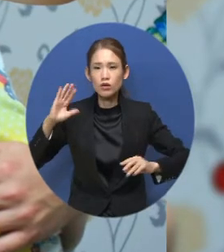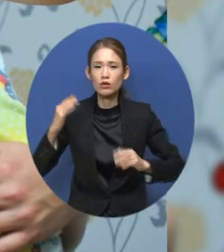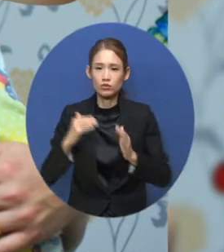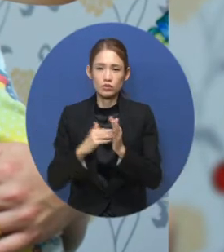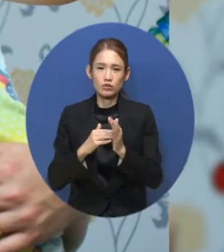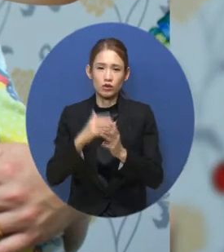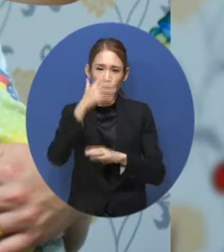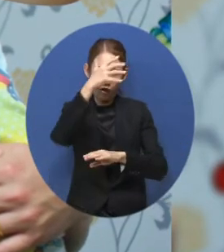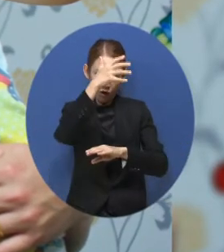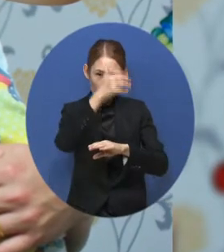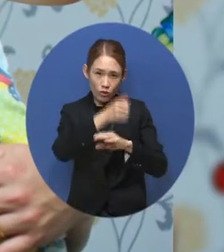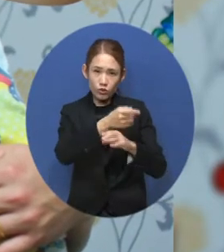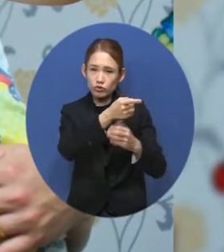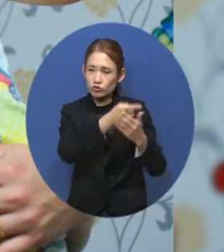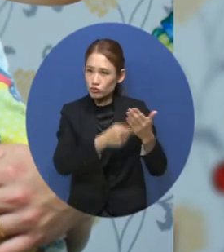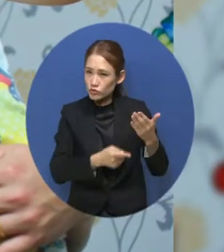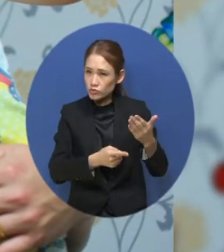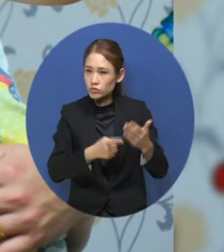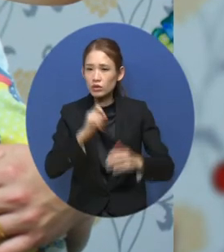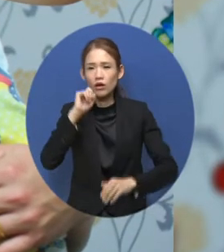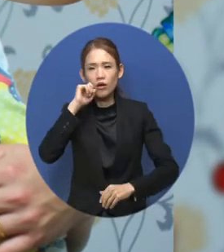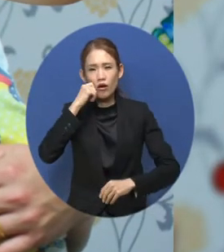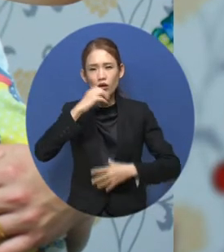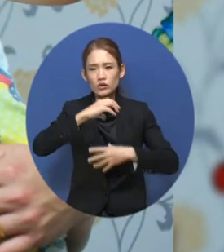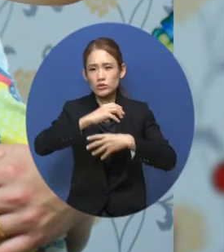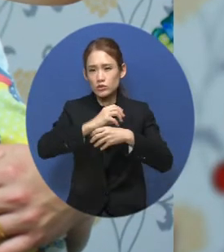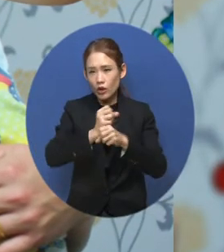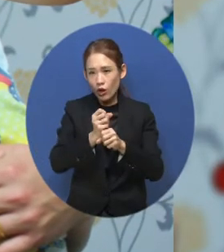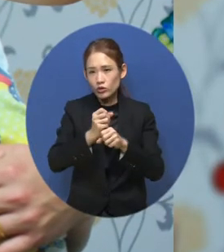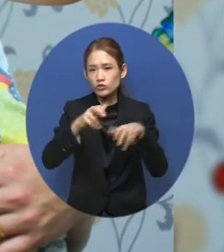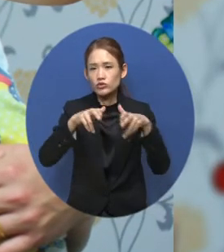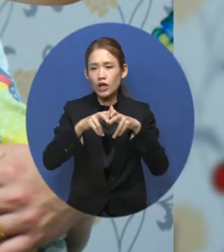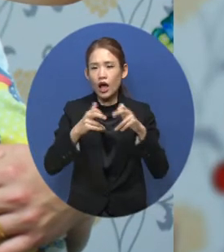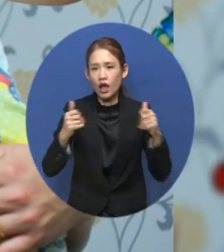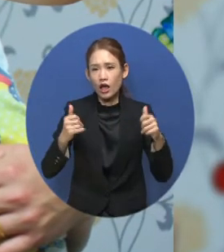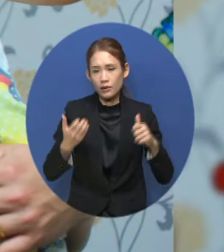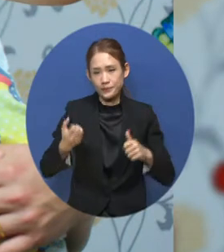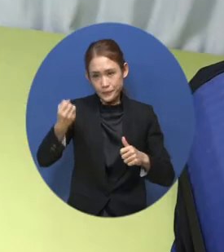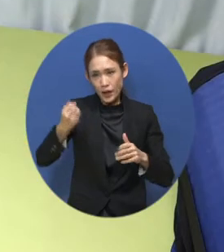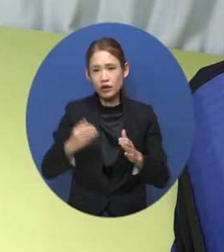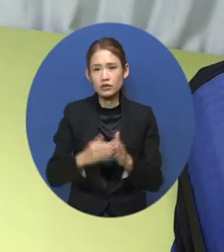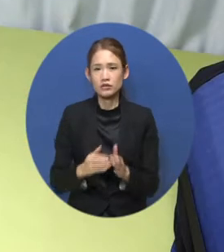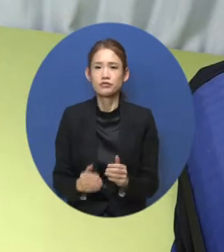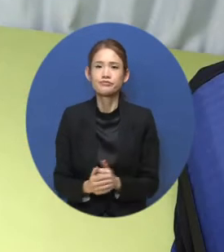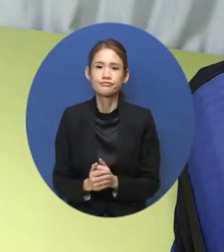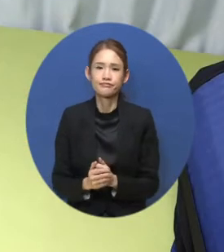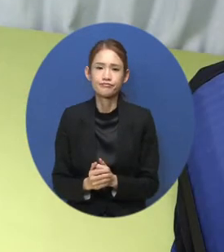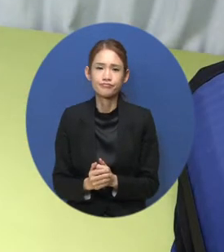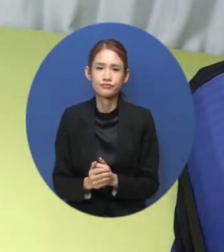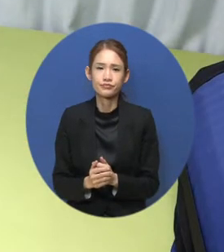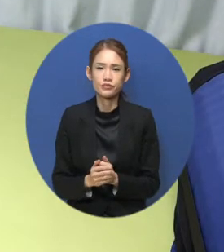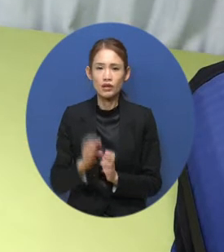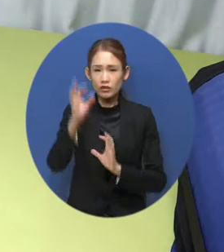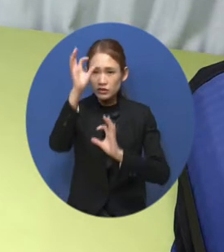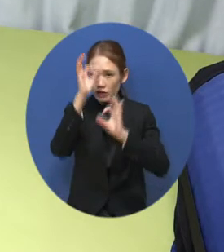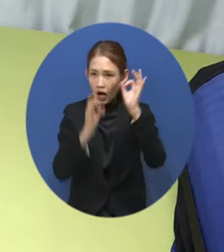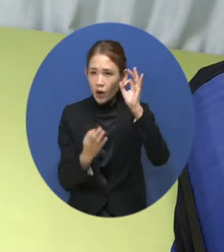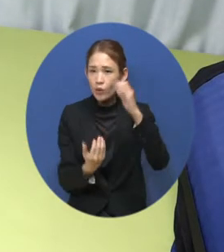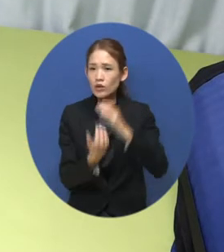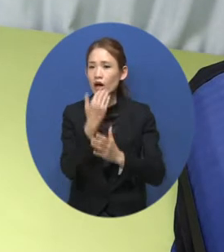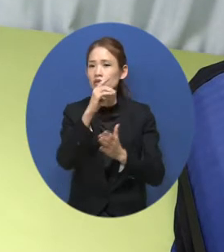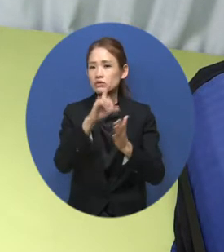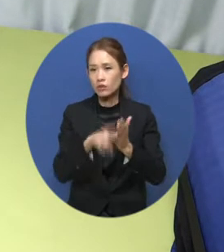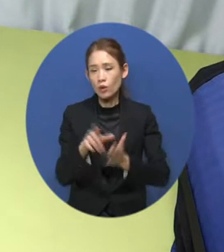결국 수술조차 하지 못해 척수 장애인이 되었습니다. 사고 당시에는 좀